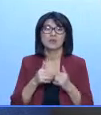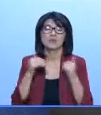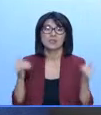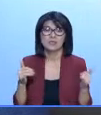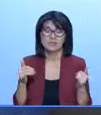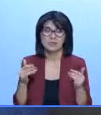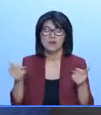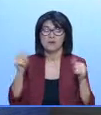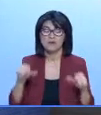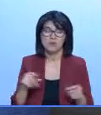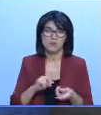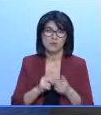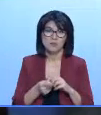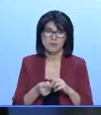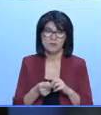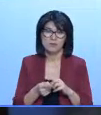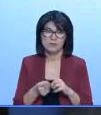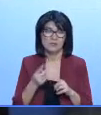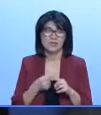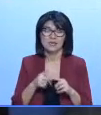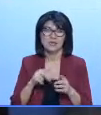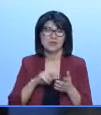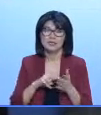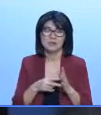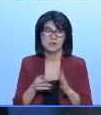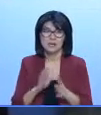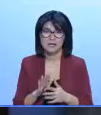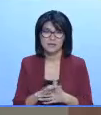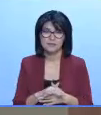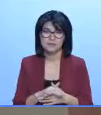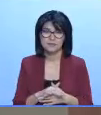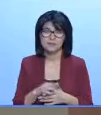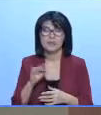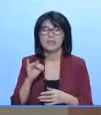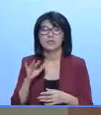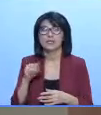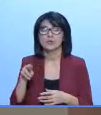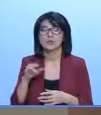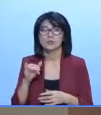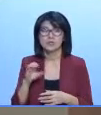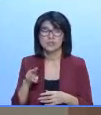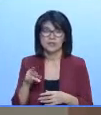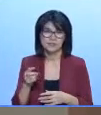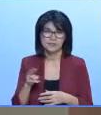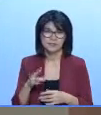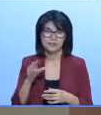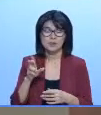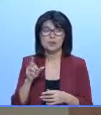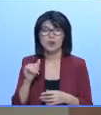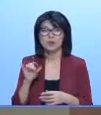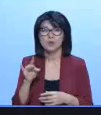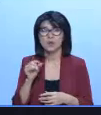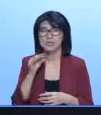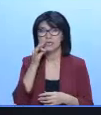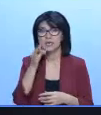поменяет, формулу поменяет, и это разве проект? Индустриалды инновациялық даму басқармасының басшысы Бауыржан Қаменовтың баяндауынша, биыл өңірге